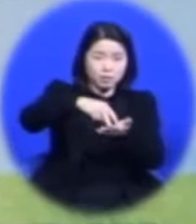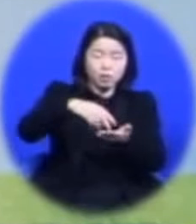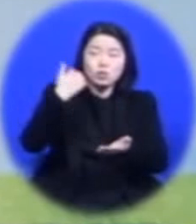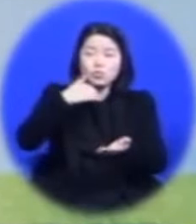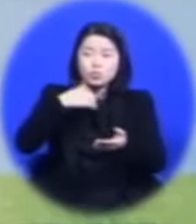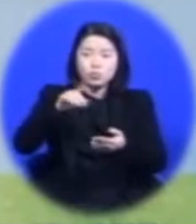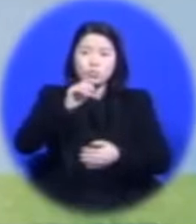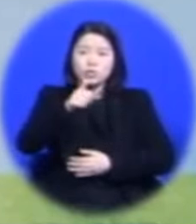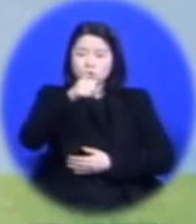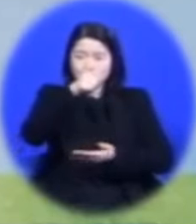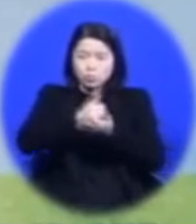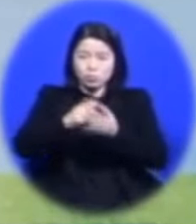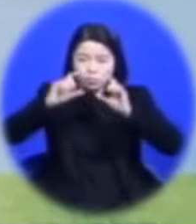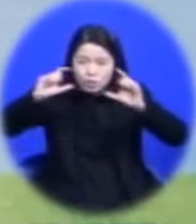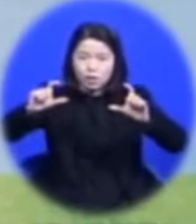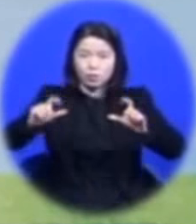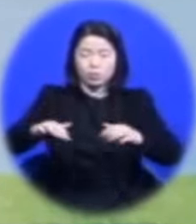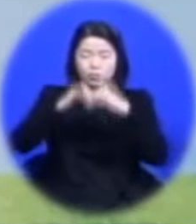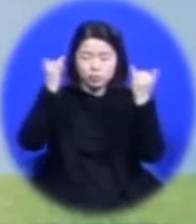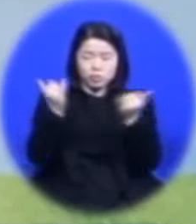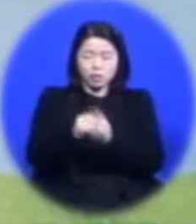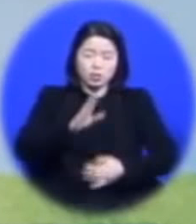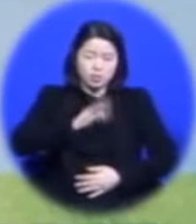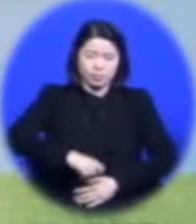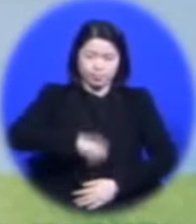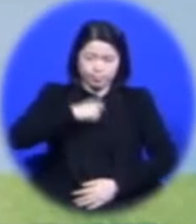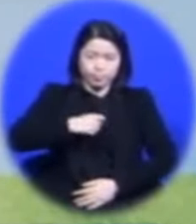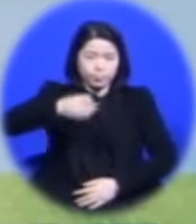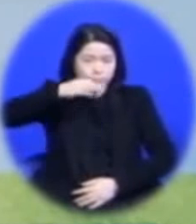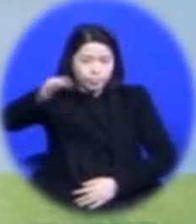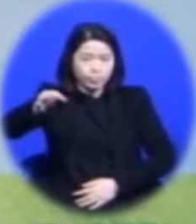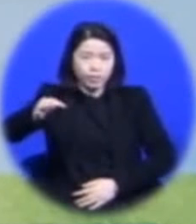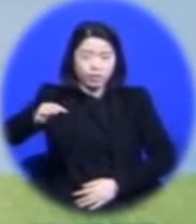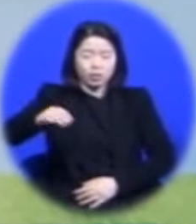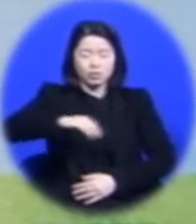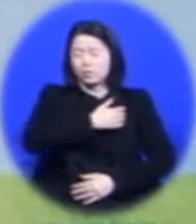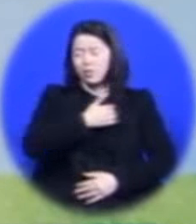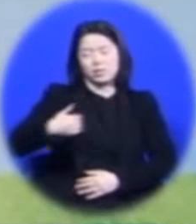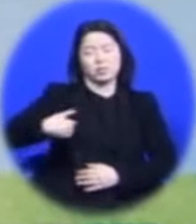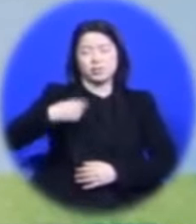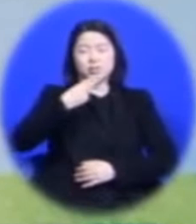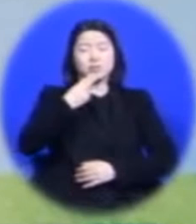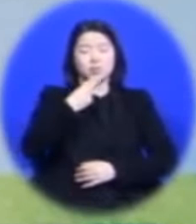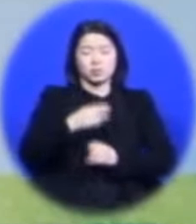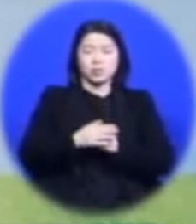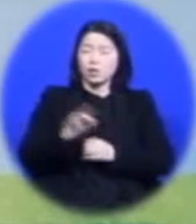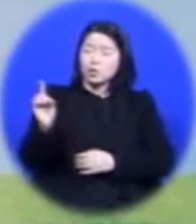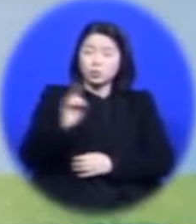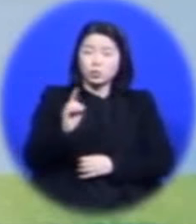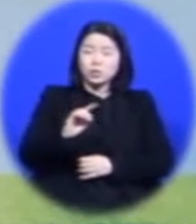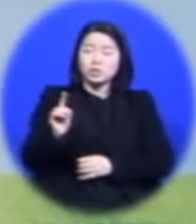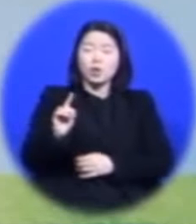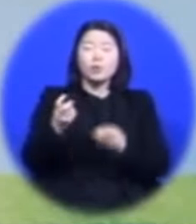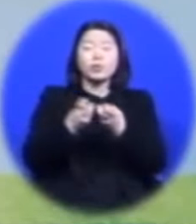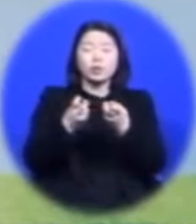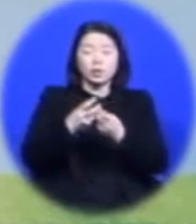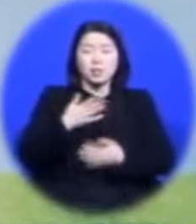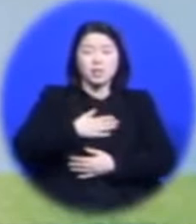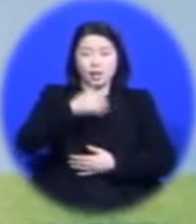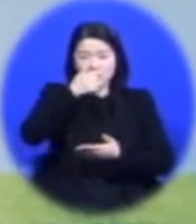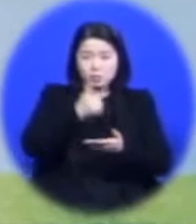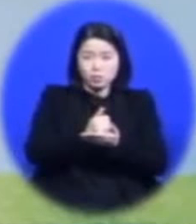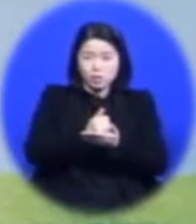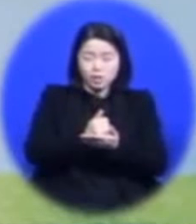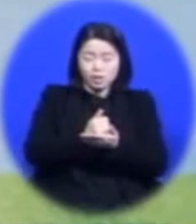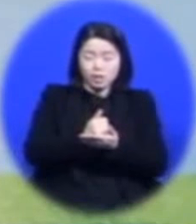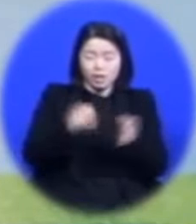정죄하고 사회 정의를 부르짖고 자신이 없는 거예요 도대체 어떻게 하면 내 죄가 해결이 될